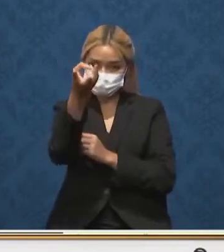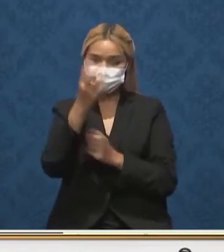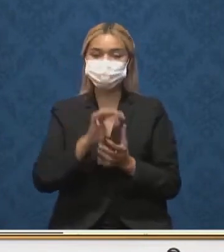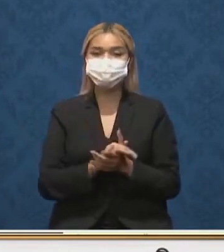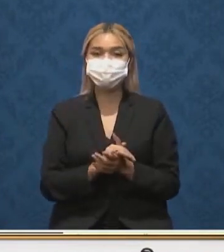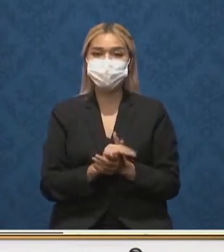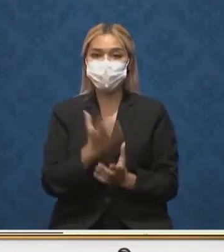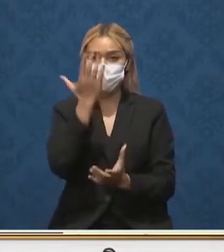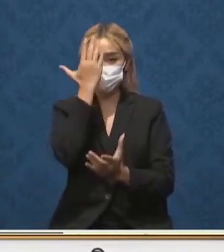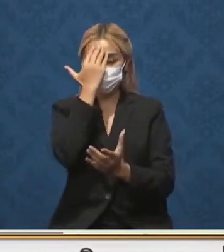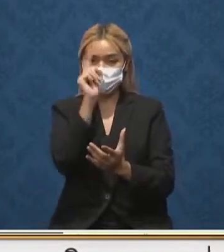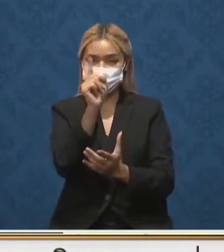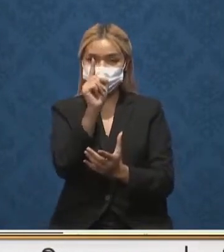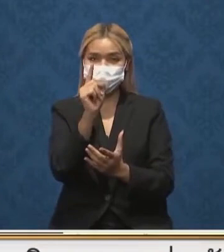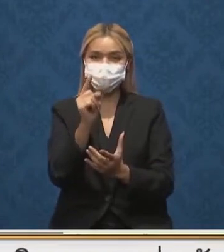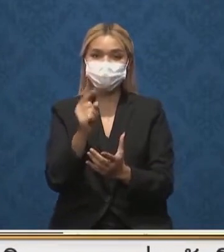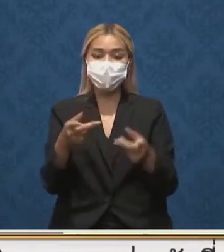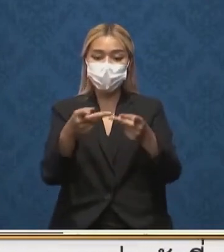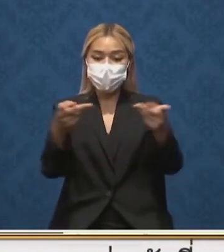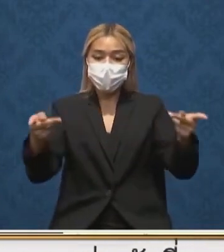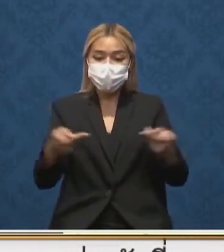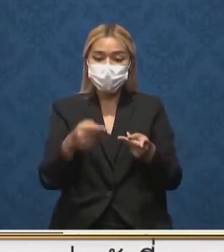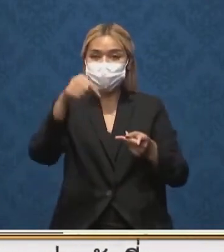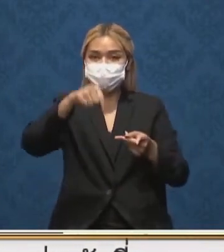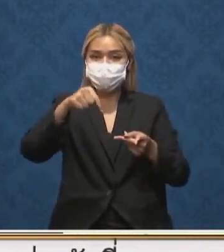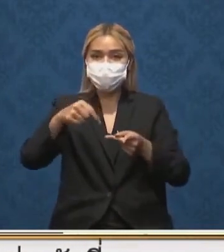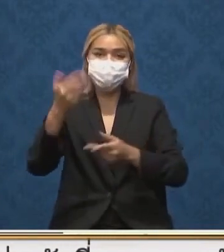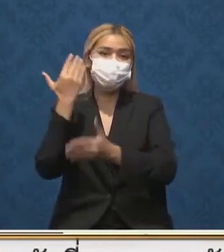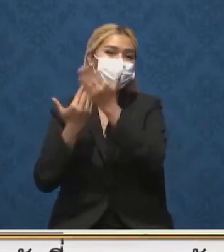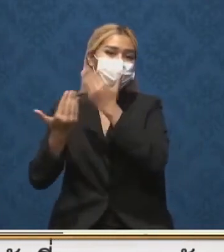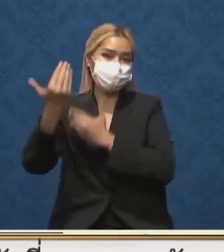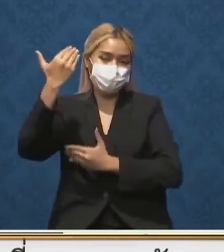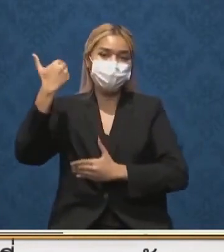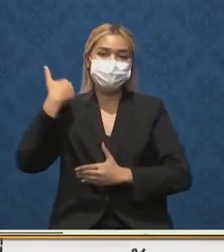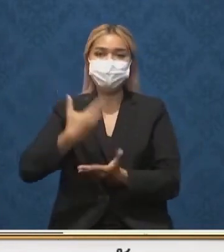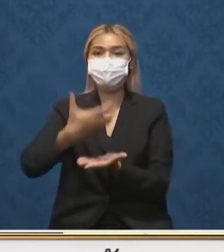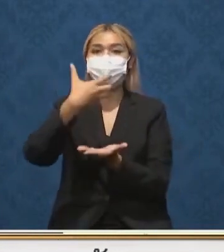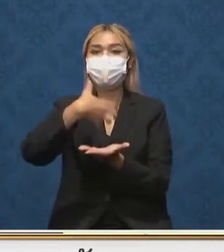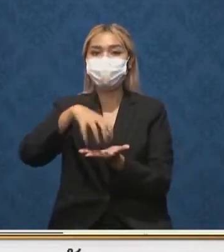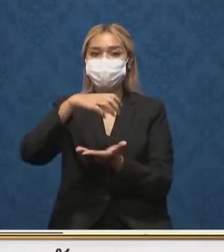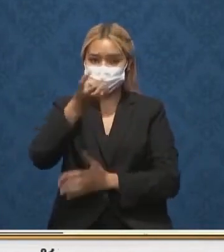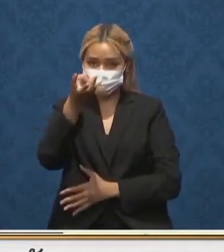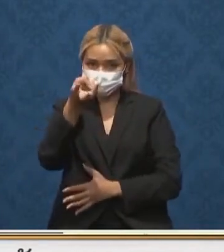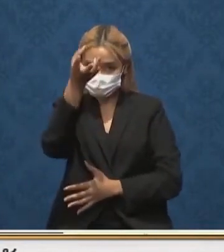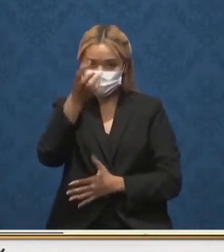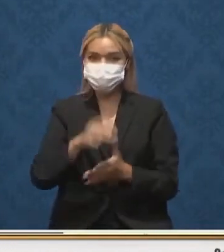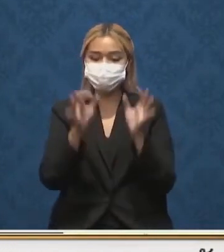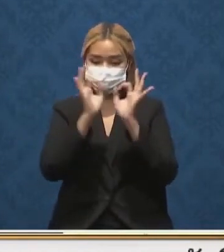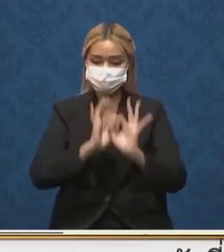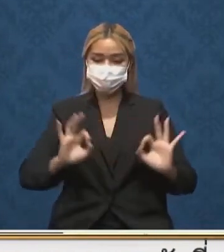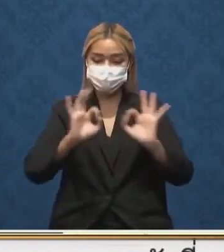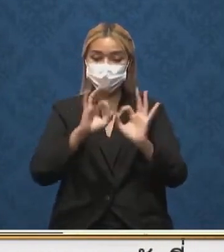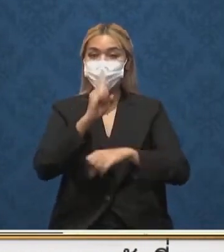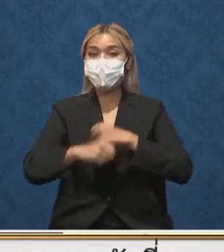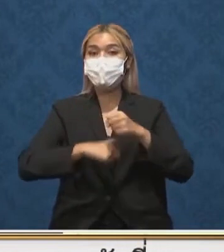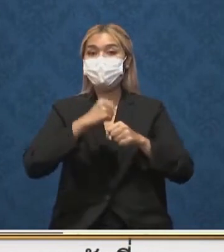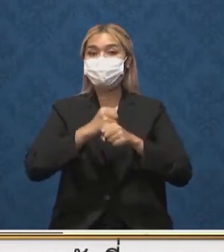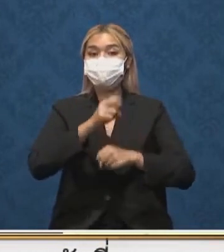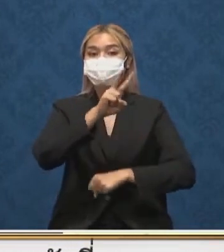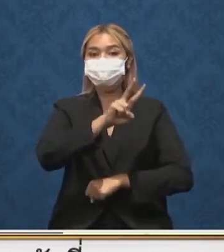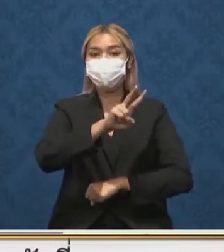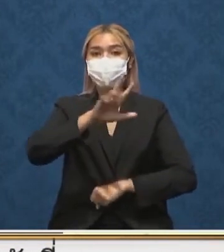ประวัติยืดยาวของเกาะหลีเป๊ะนะครับเอ่อเอาเฉพาะส่วนที่เกี่ยวข้องนะครับในปี